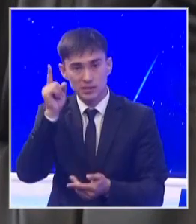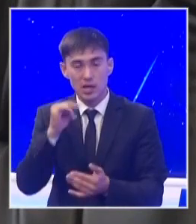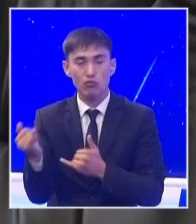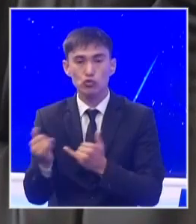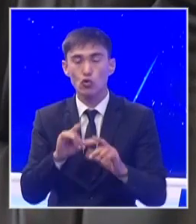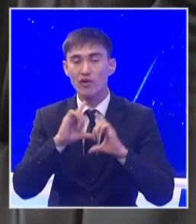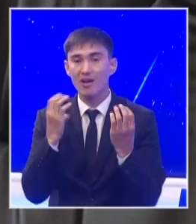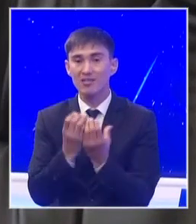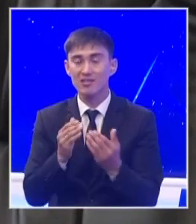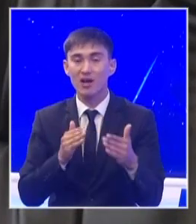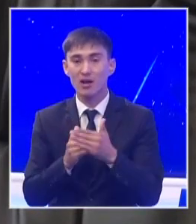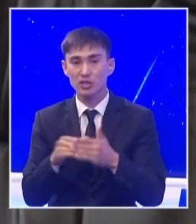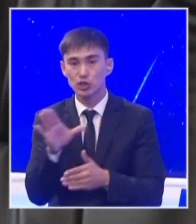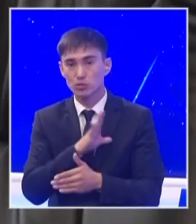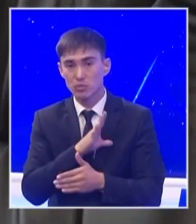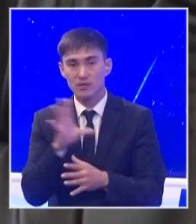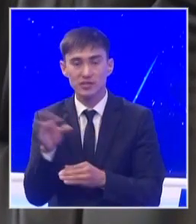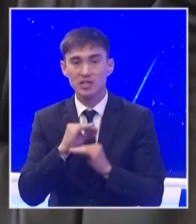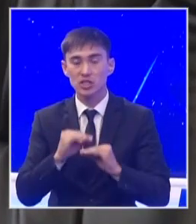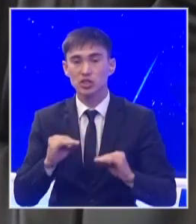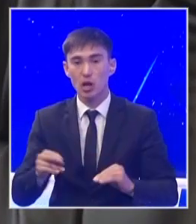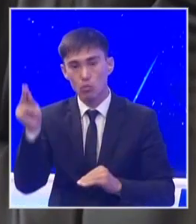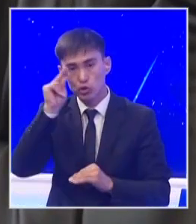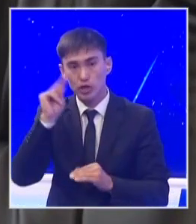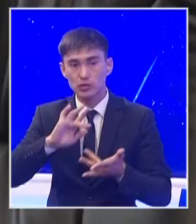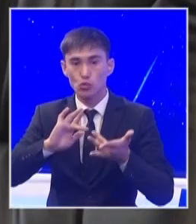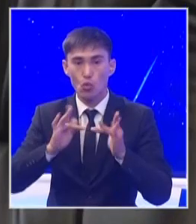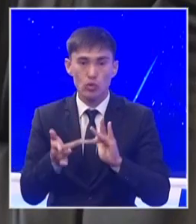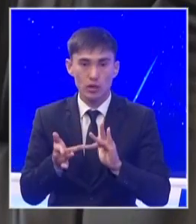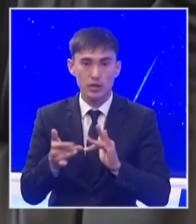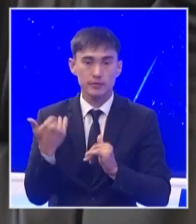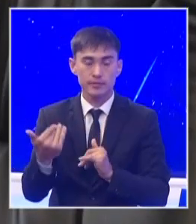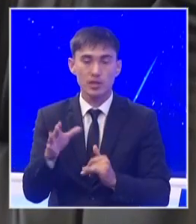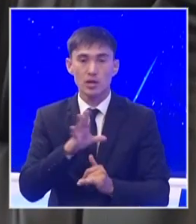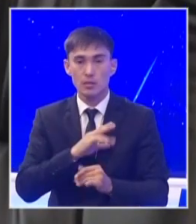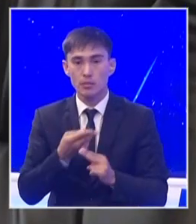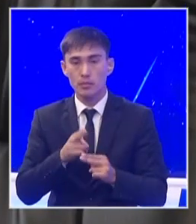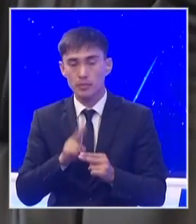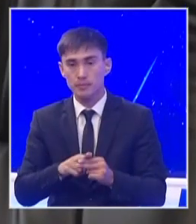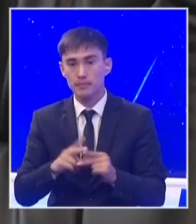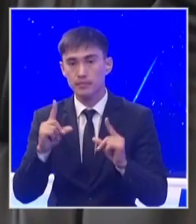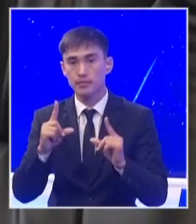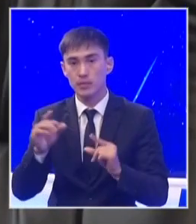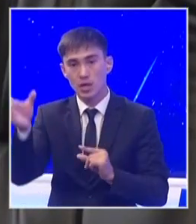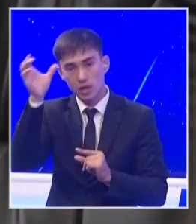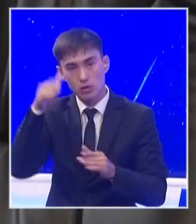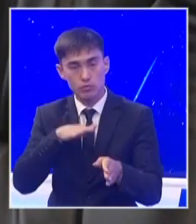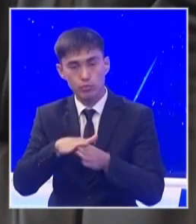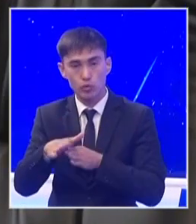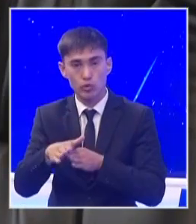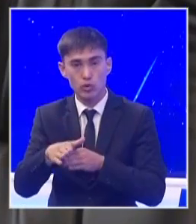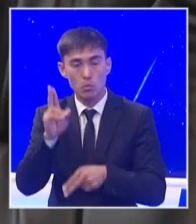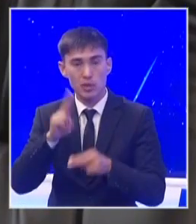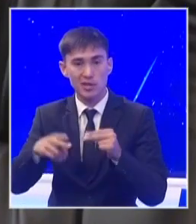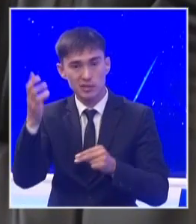условиях карантинных ограничений все наши школы обучались в онлайн-режиме. И вот чтобы восполнить потери